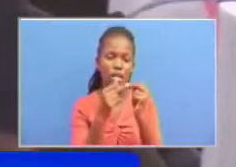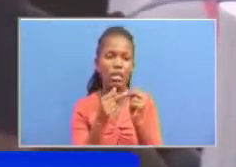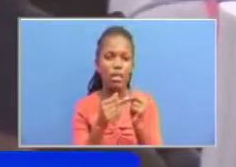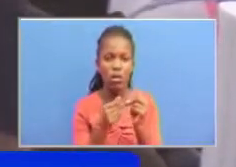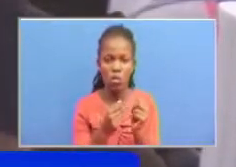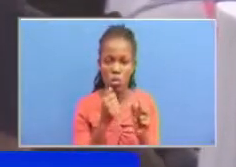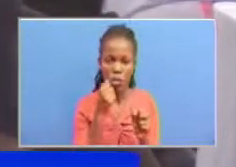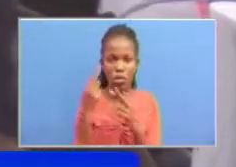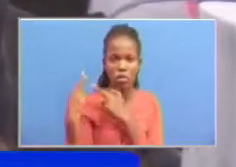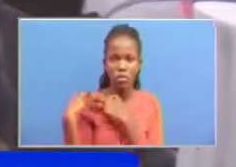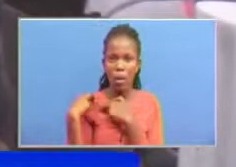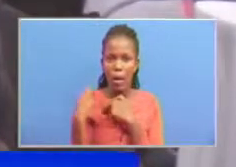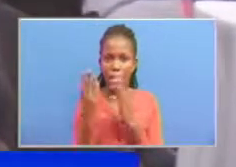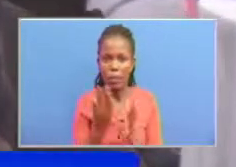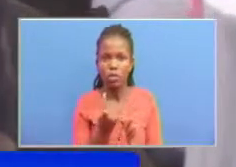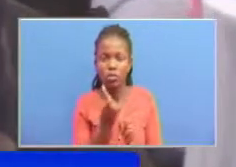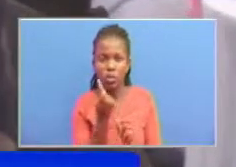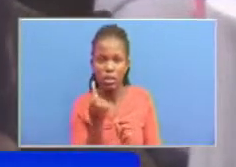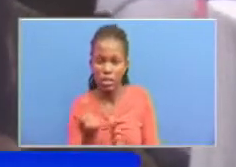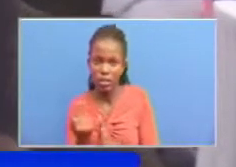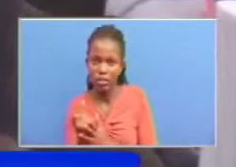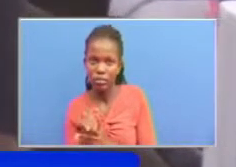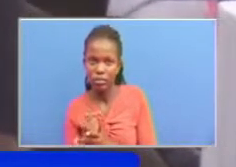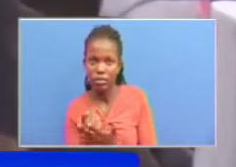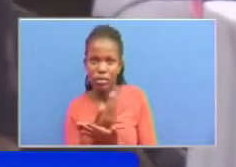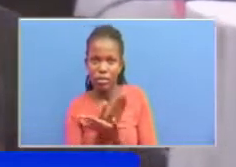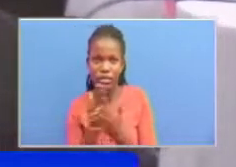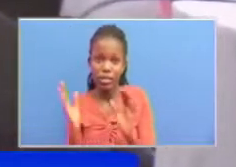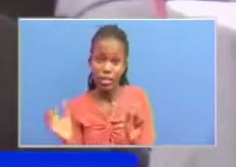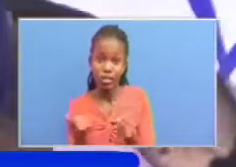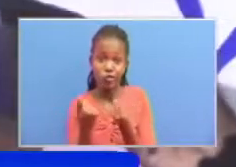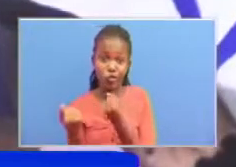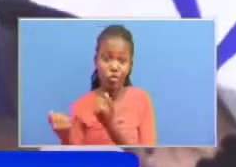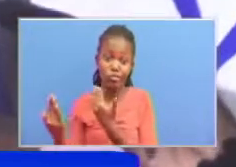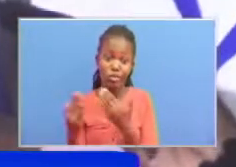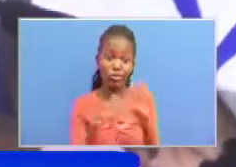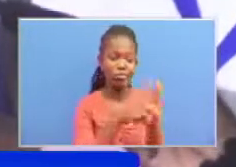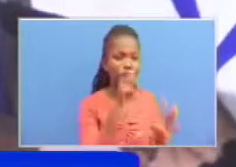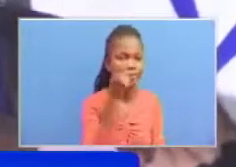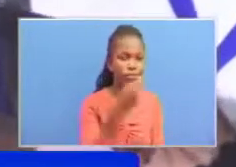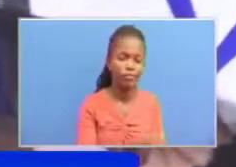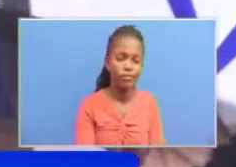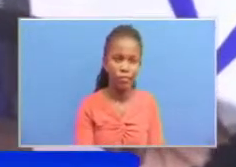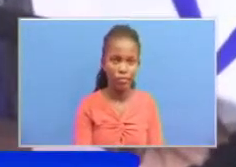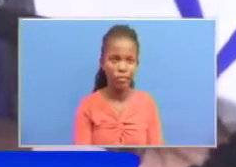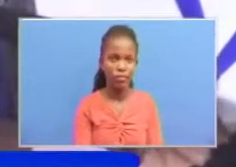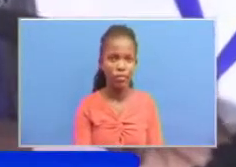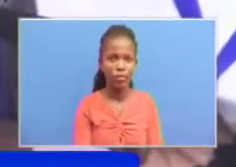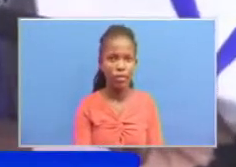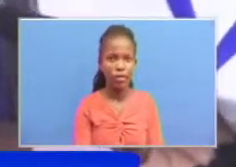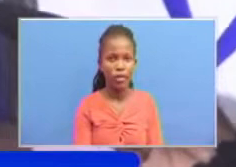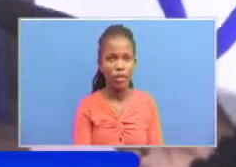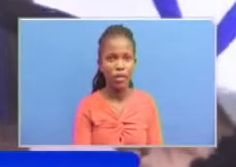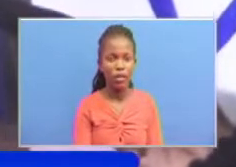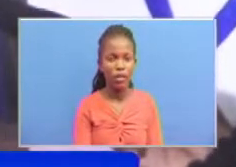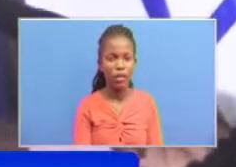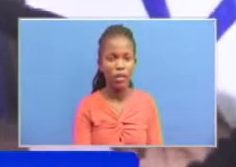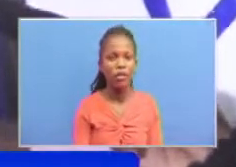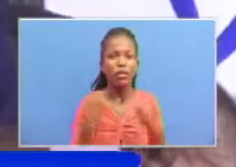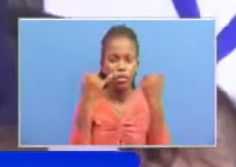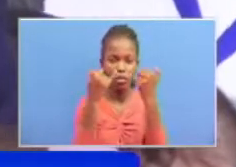Tanzia ya kuwete usesei ni kana kukili ya maendeyo wa Kenya. The aspect of protecting this information is